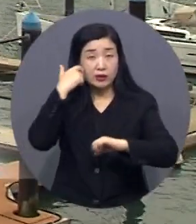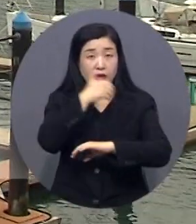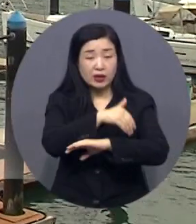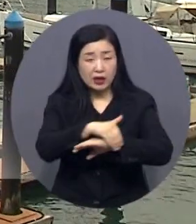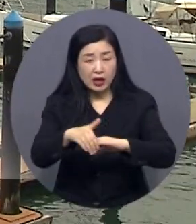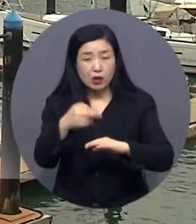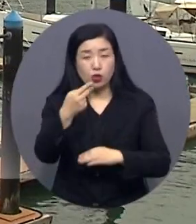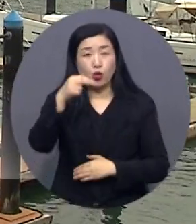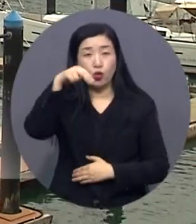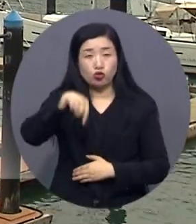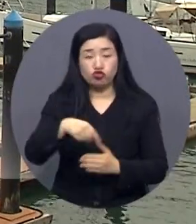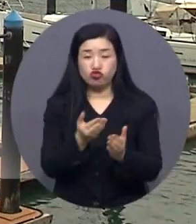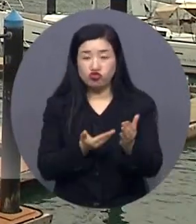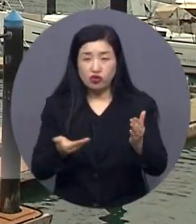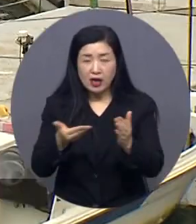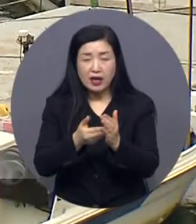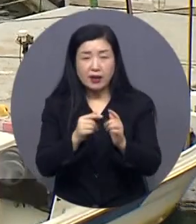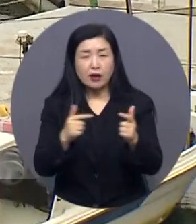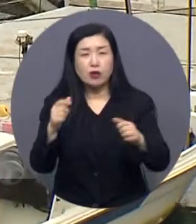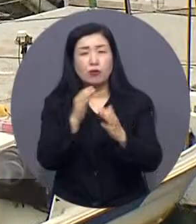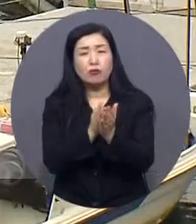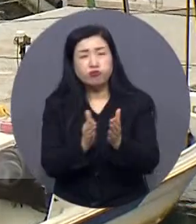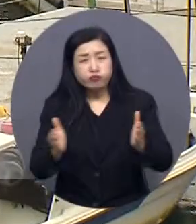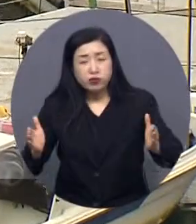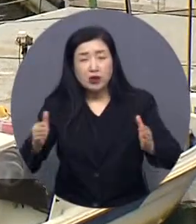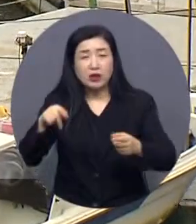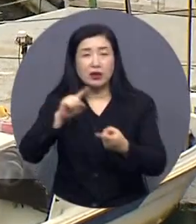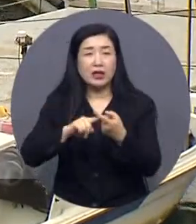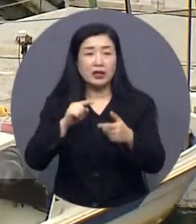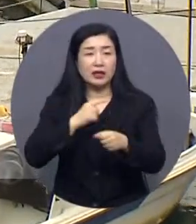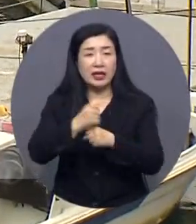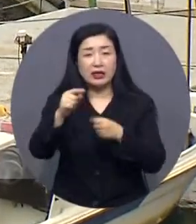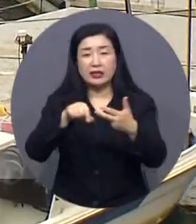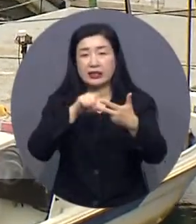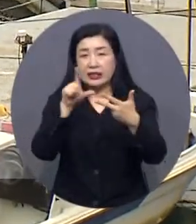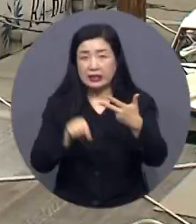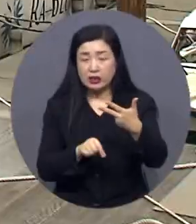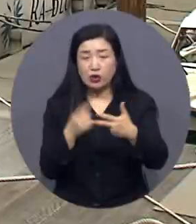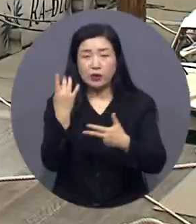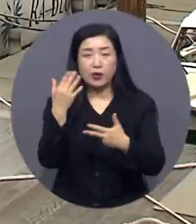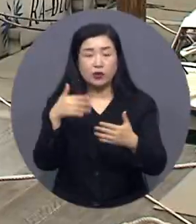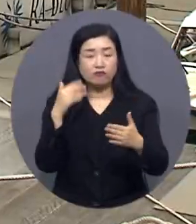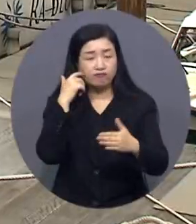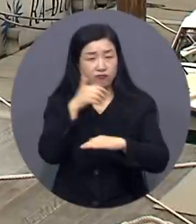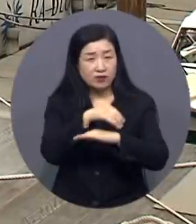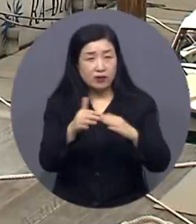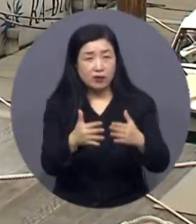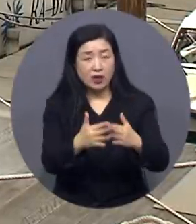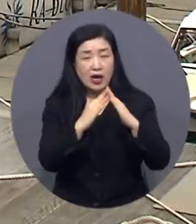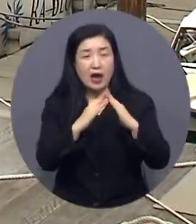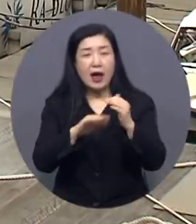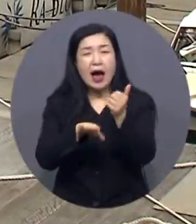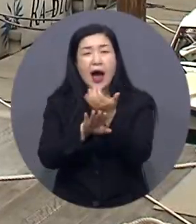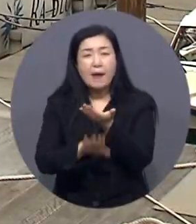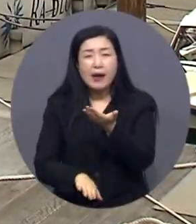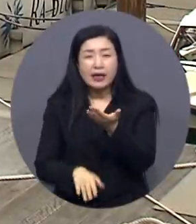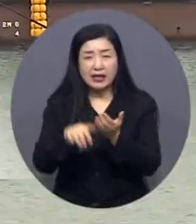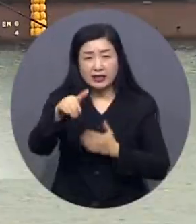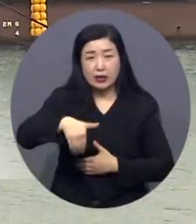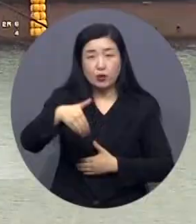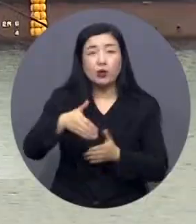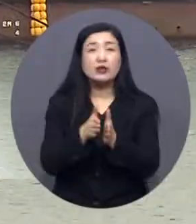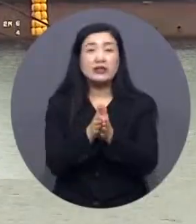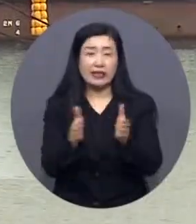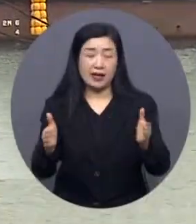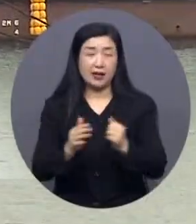도두항 방파제와 호환, 부두를 확장하기 위해 내년 7월까지 기본과 CC 설계를 마친 뒤 하반기에 착공하겠다고